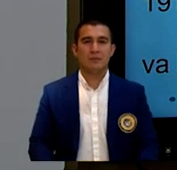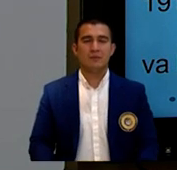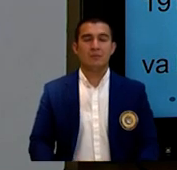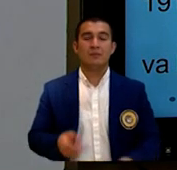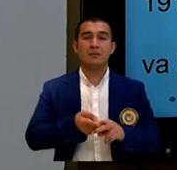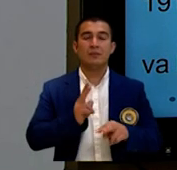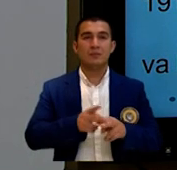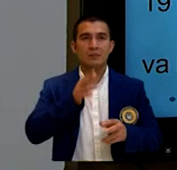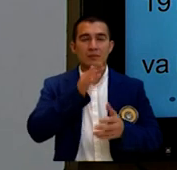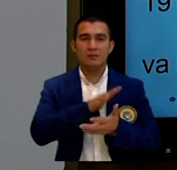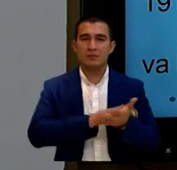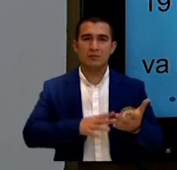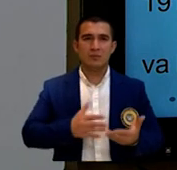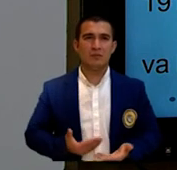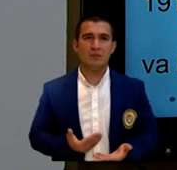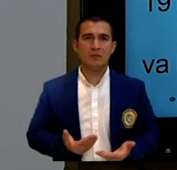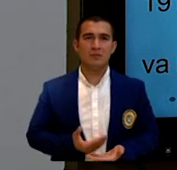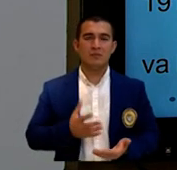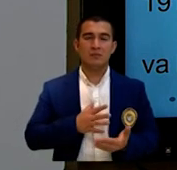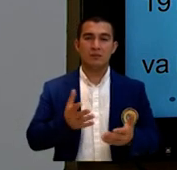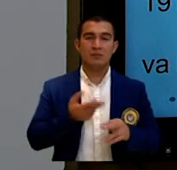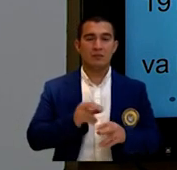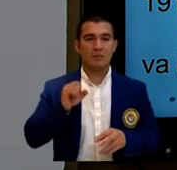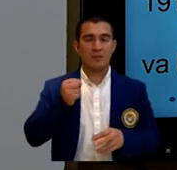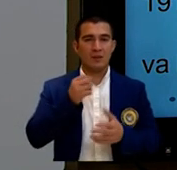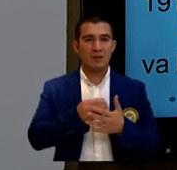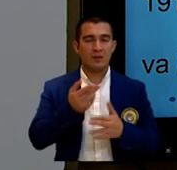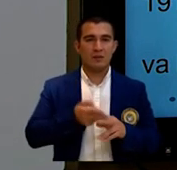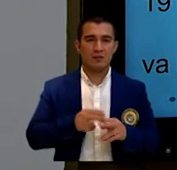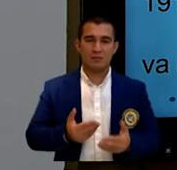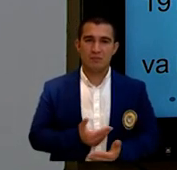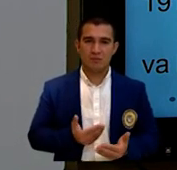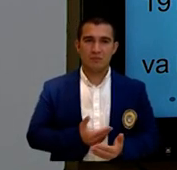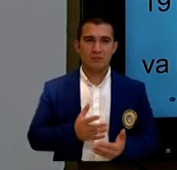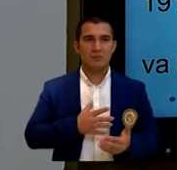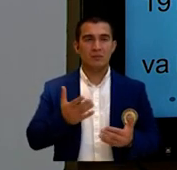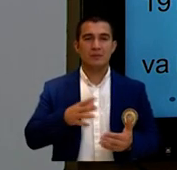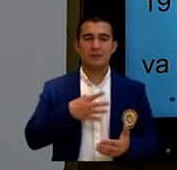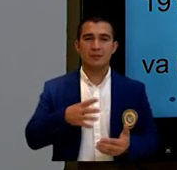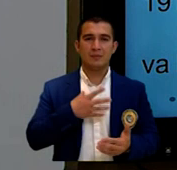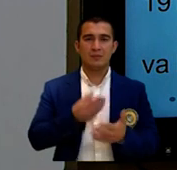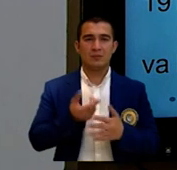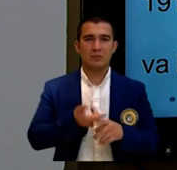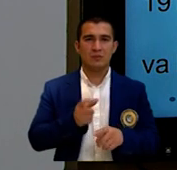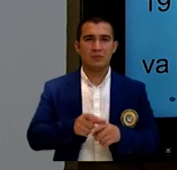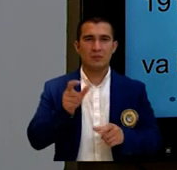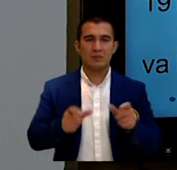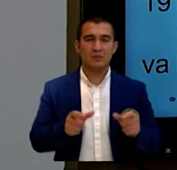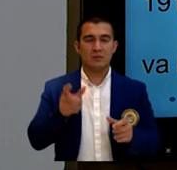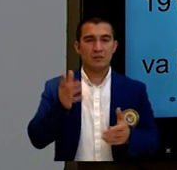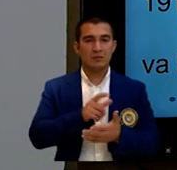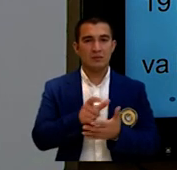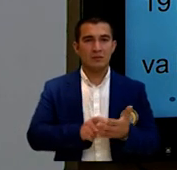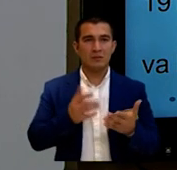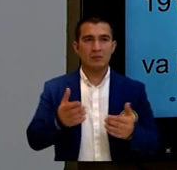Bu davrda yashab, adabiyot sohasiga ulkan hissa qo'shgan erksevar va xurfikr